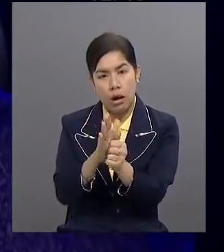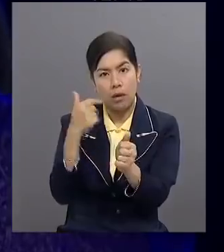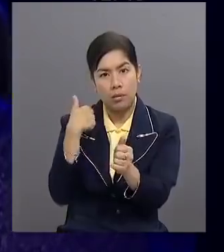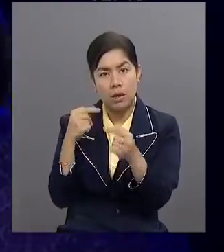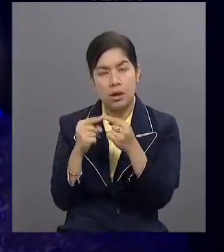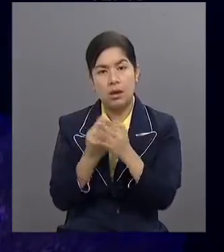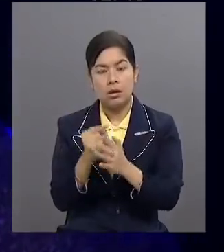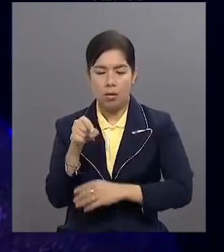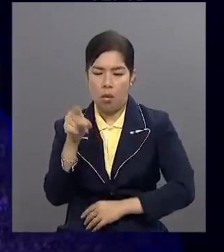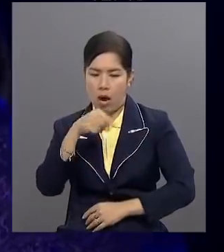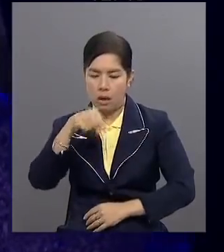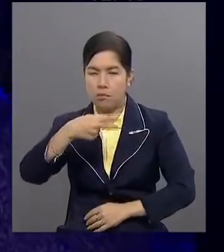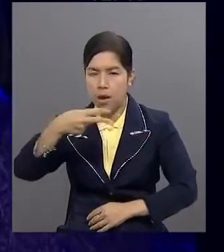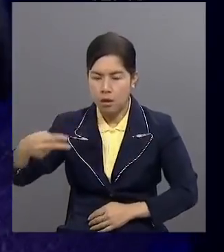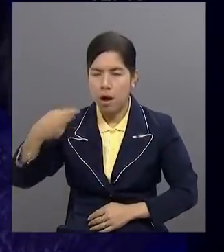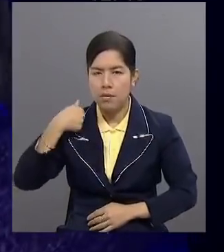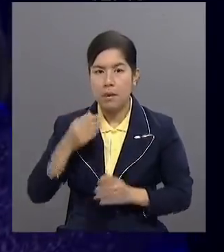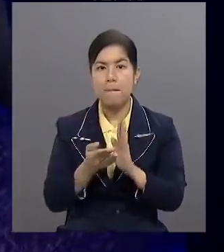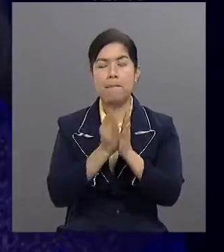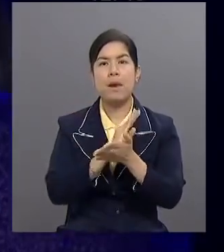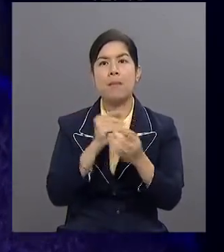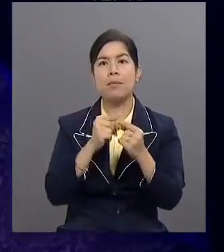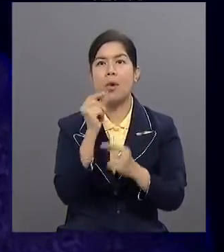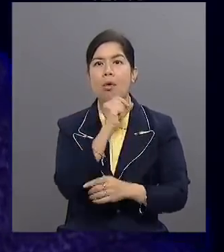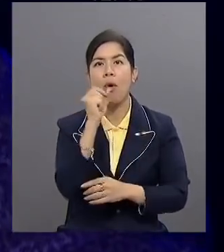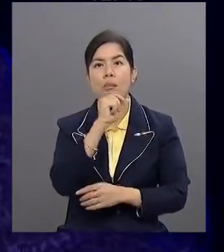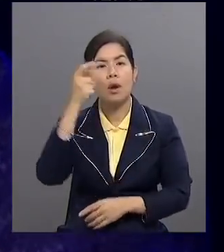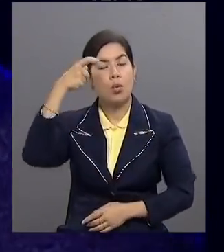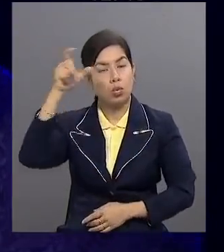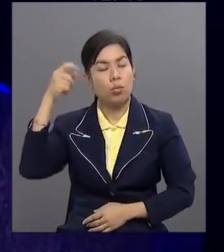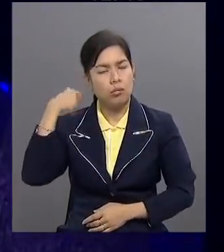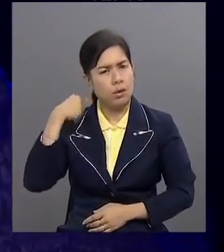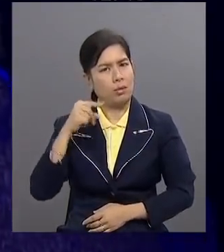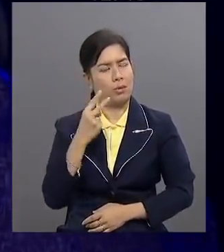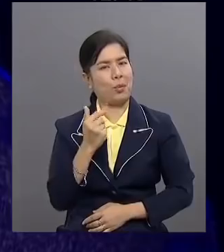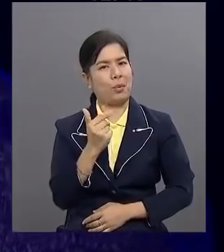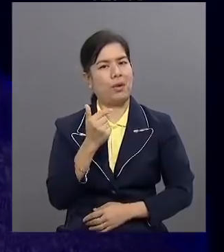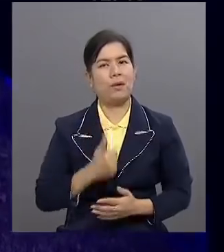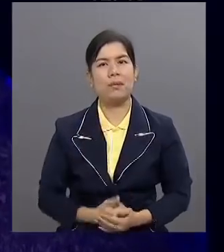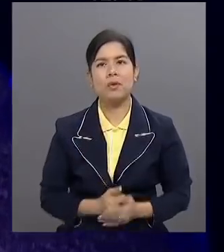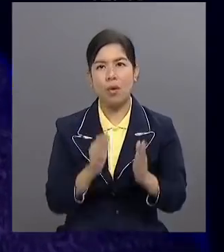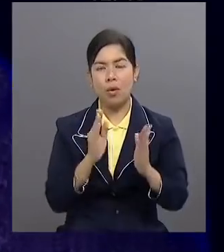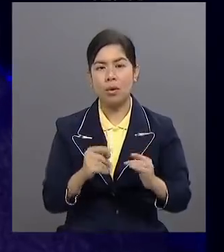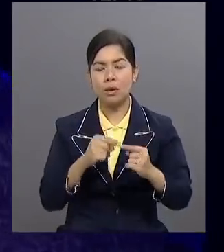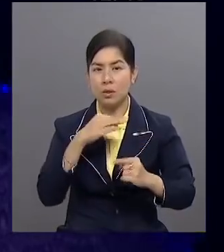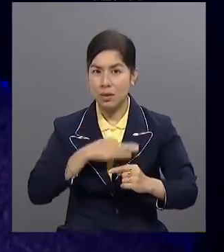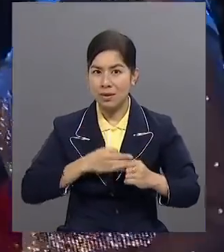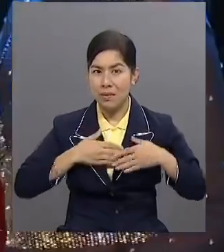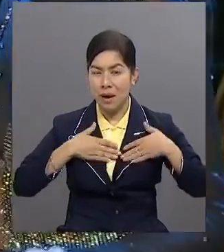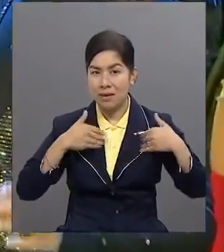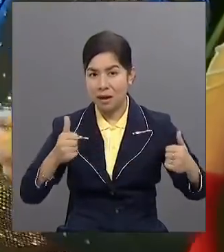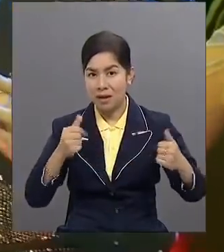ลอดเวลาเอามาร้องเพลงลูกทุ่งมันก็เก๋ดีนะปรากฏว่าคนที่อิ่มใจที่สุดคนที่ได้กำไรที่สุดนะคะคือเด็กนั่